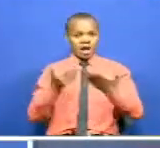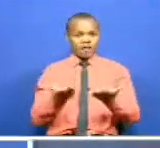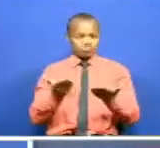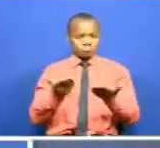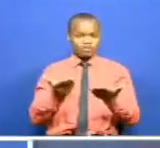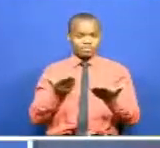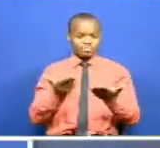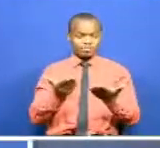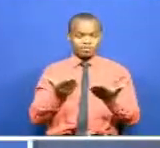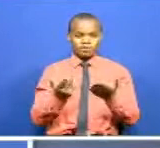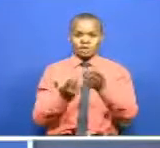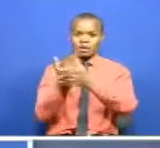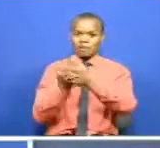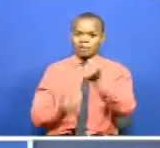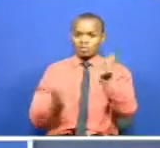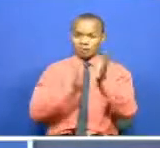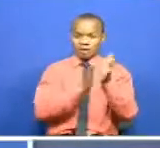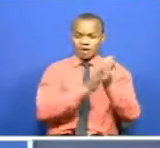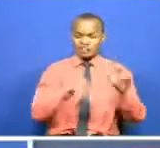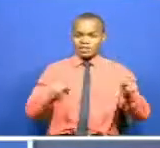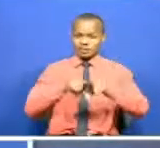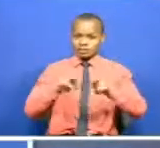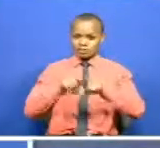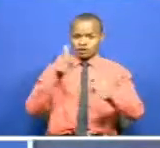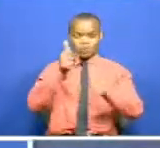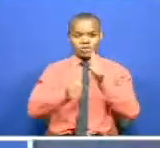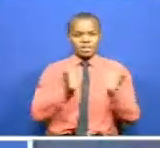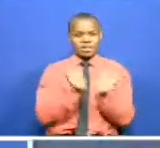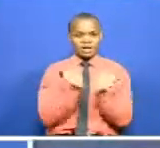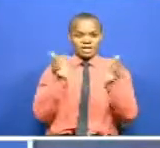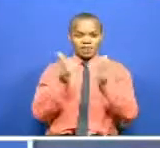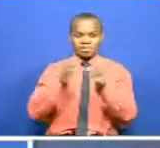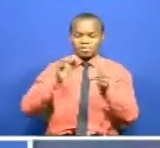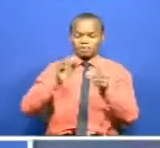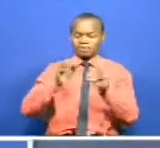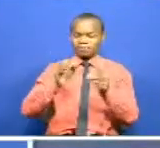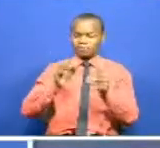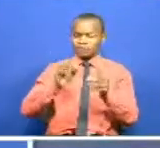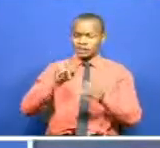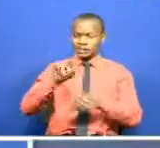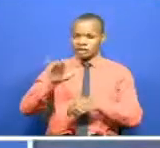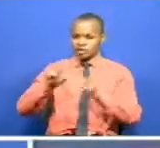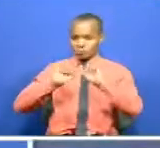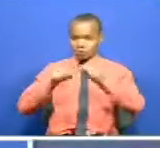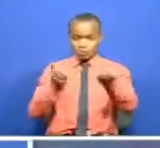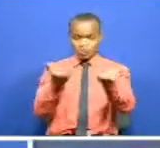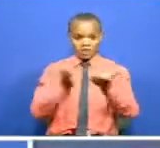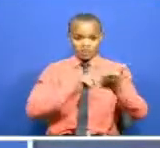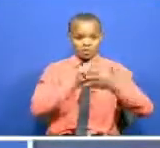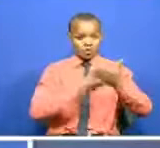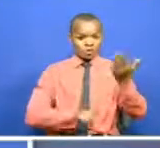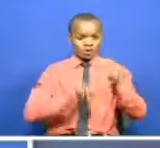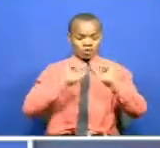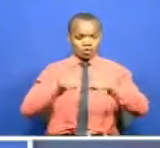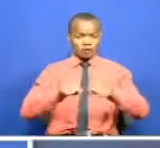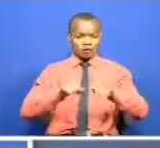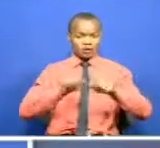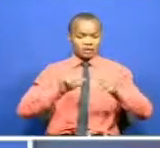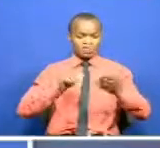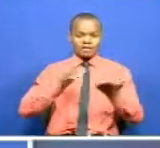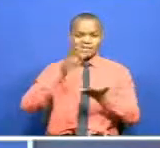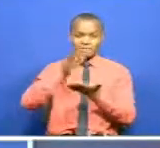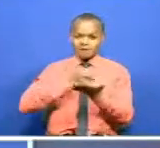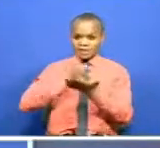mpya zilizopendekezwa na ambazo pia na kampuni ya mawasiliano ya simu pia zitahitajika kuwafidia wateja kukitokea